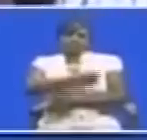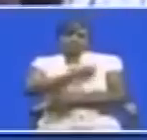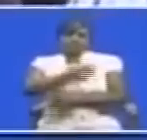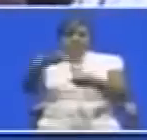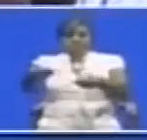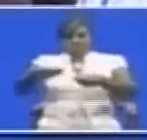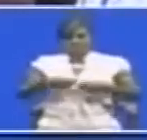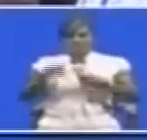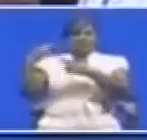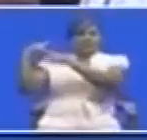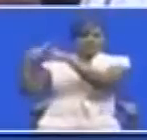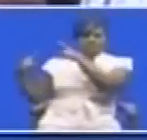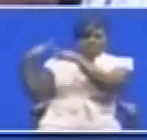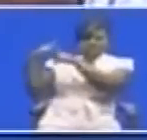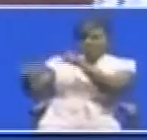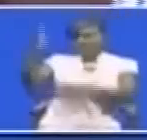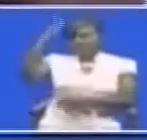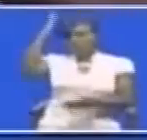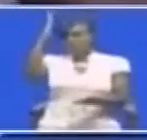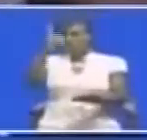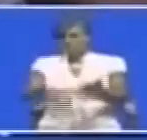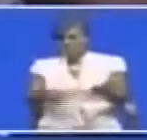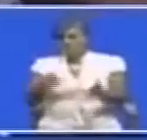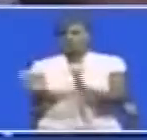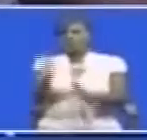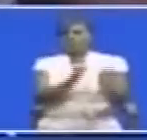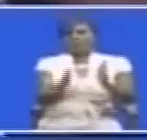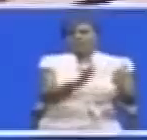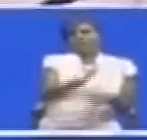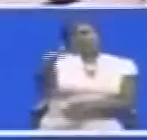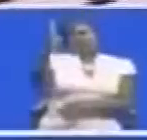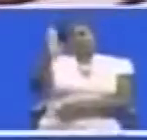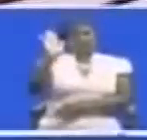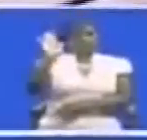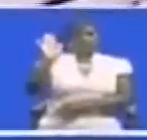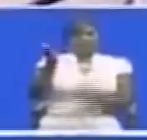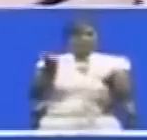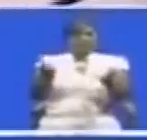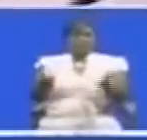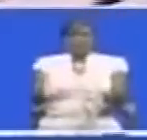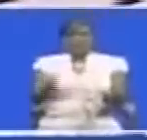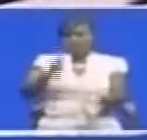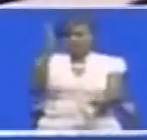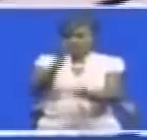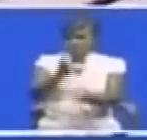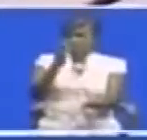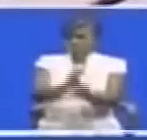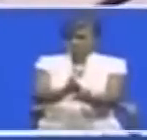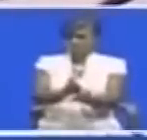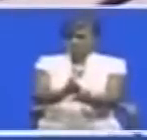kwa haya yote tumepitia, na tujue ya kuwa haya yote yalikuwa ni mpango wa Mwenyezi Mungu. For now we are sure by